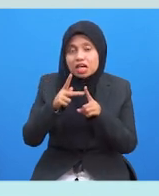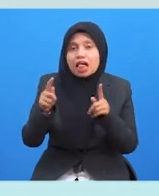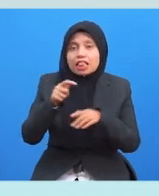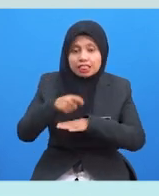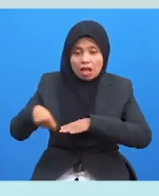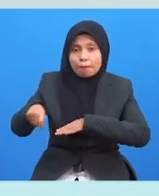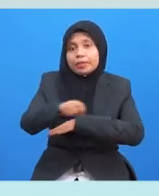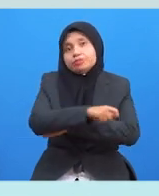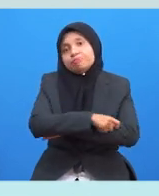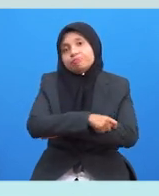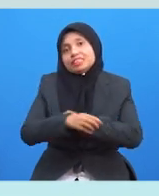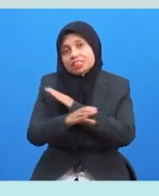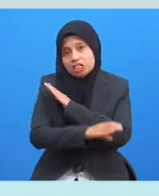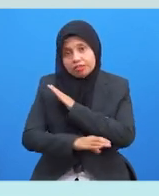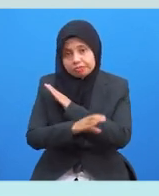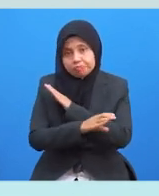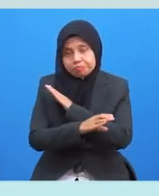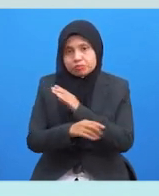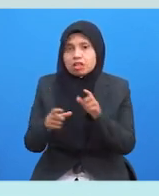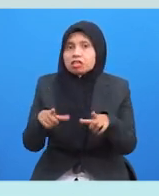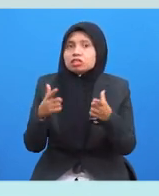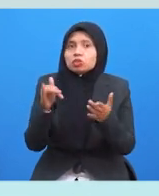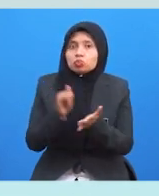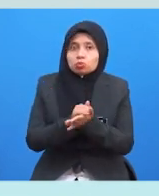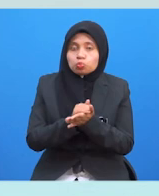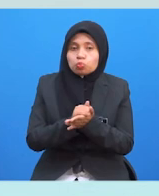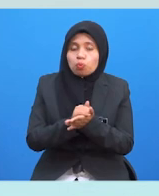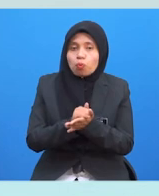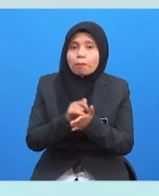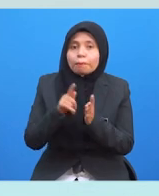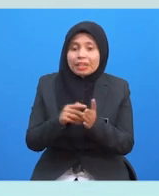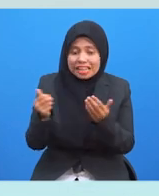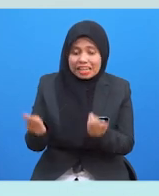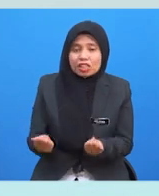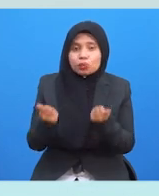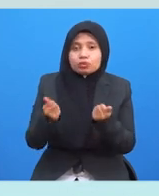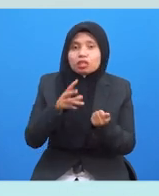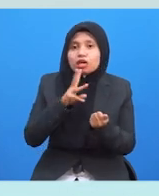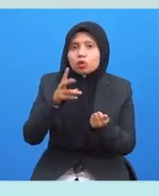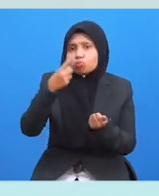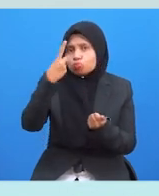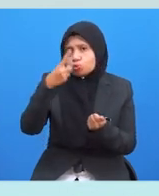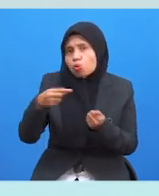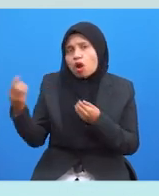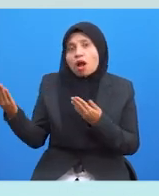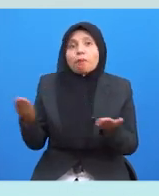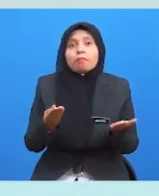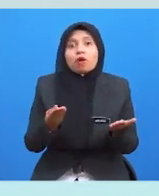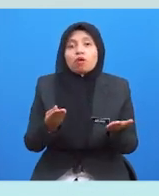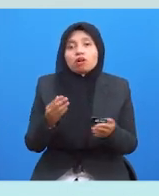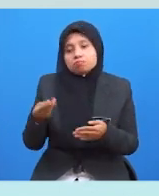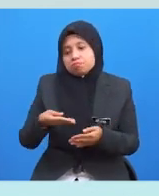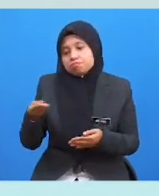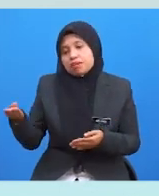Taman Negara. Selain itu, pengangkutan air juga penting untuk membawa